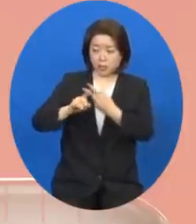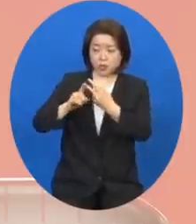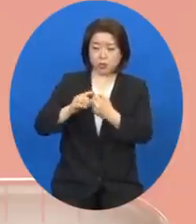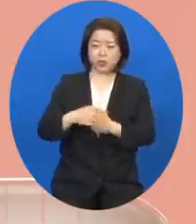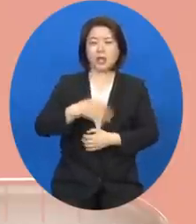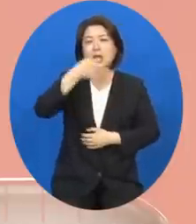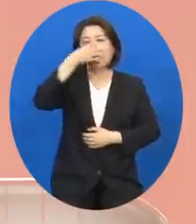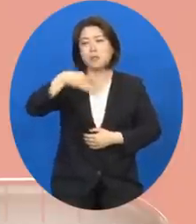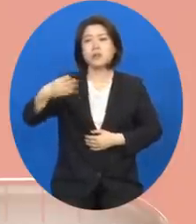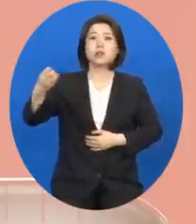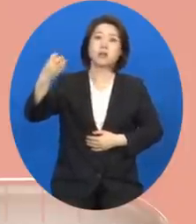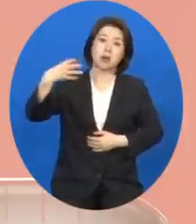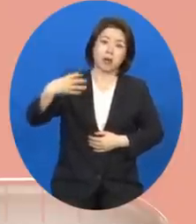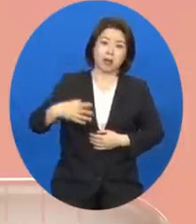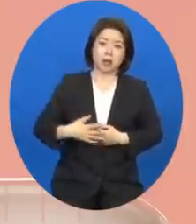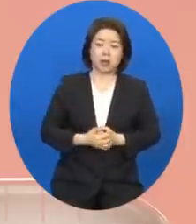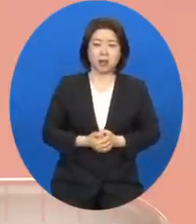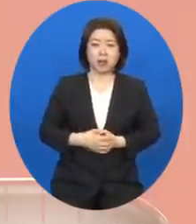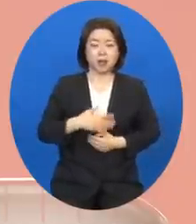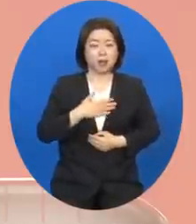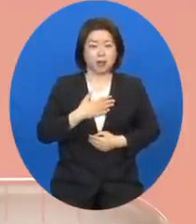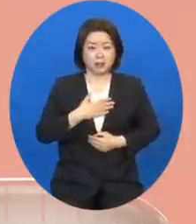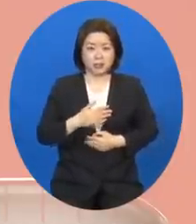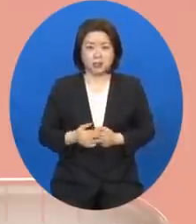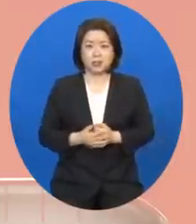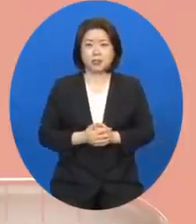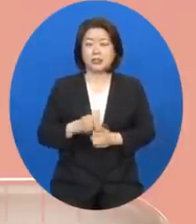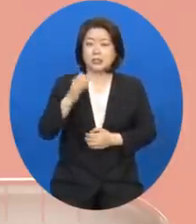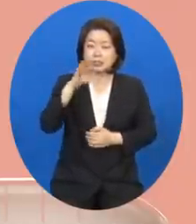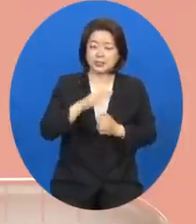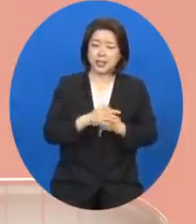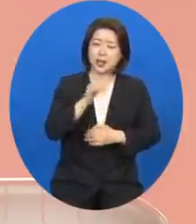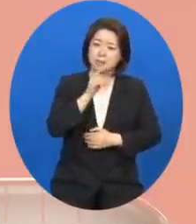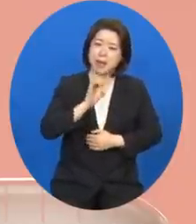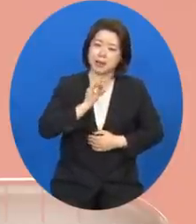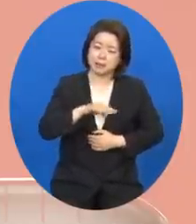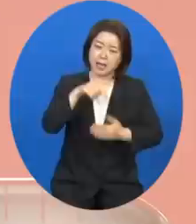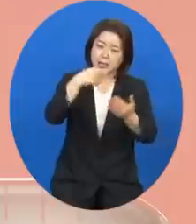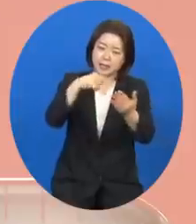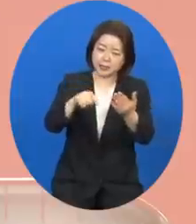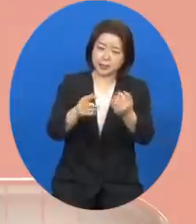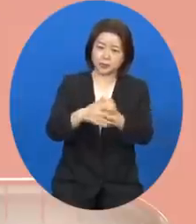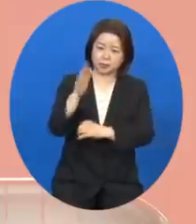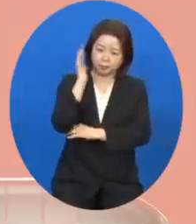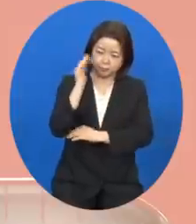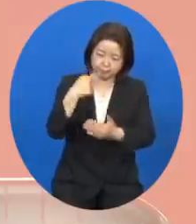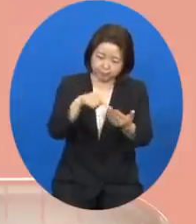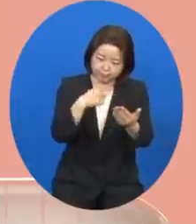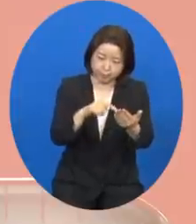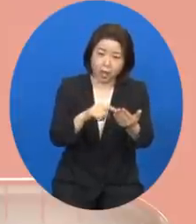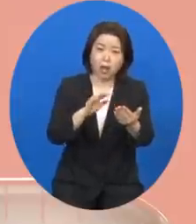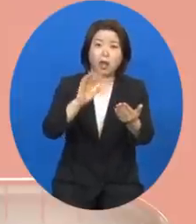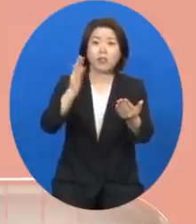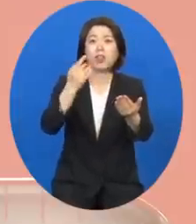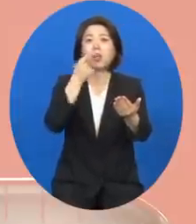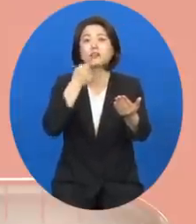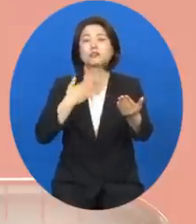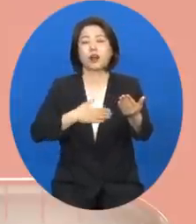하고서요. 저는 그냥 말로 가르치고 훈계하면 되는 줄 알았습니다.